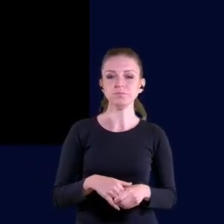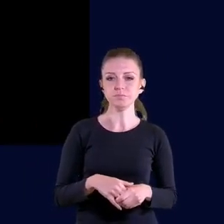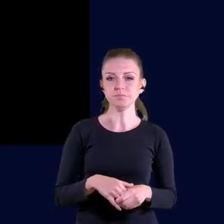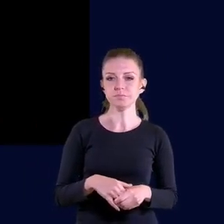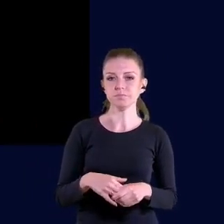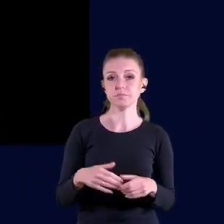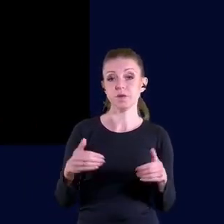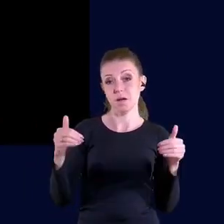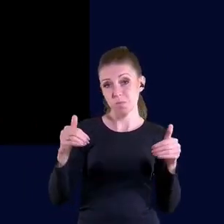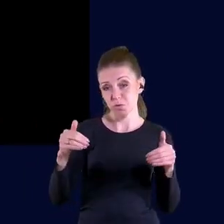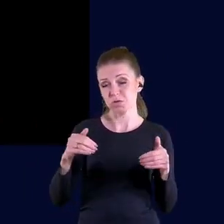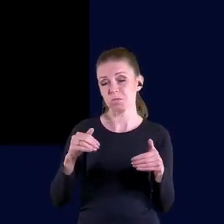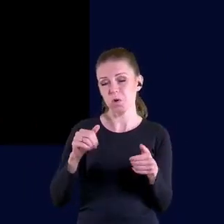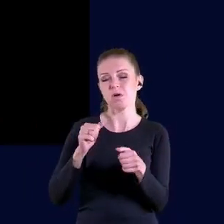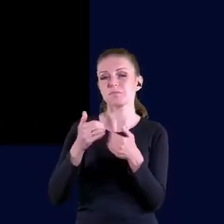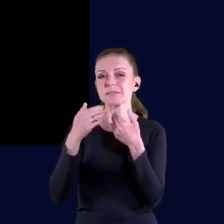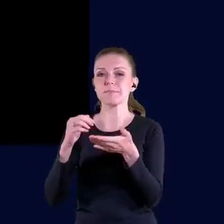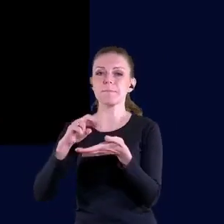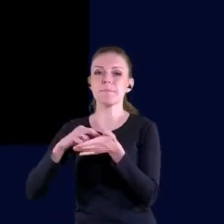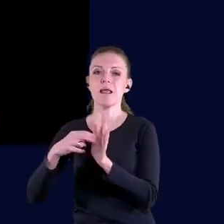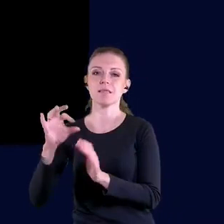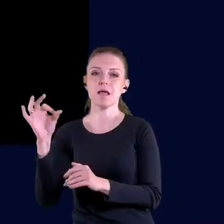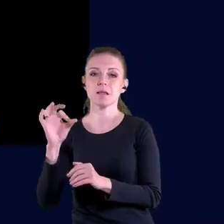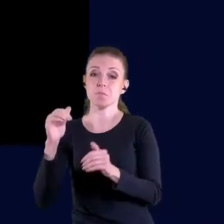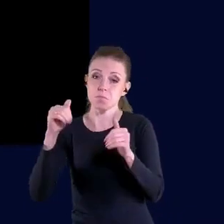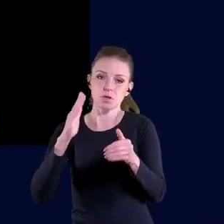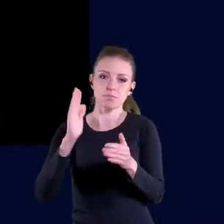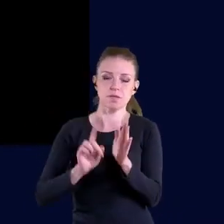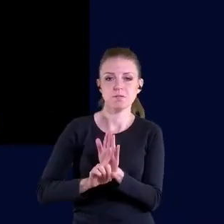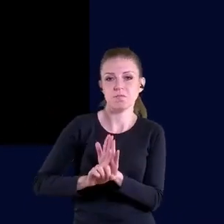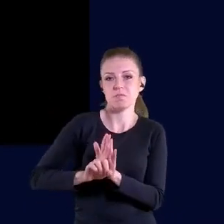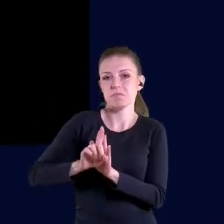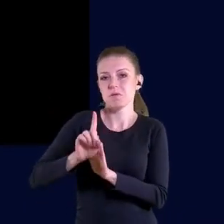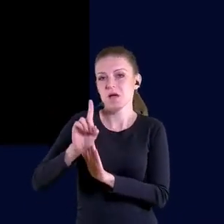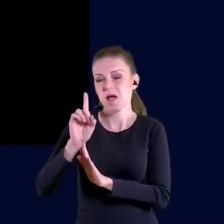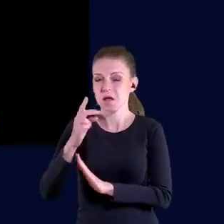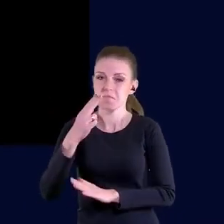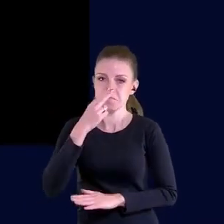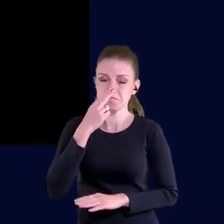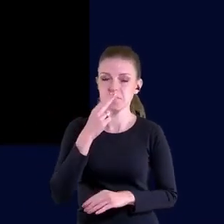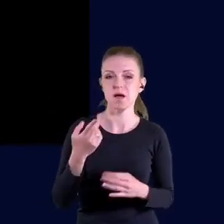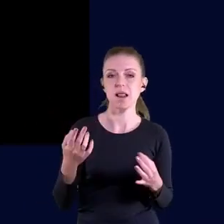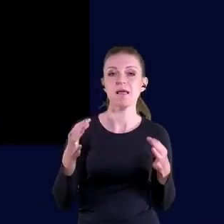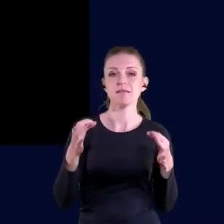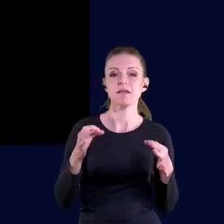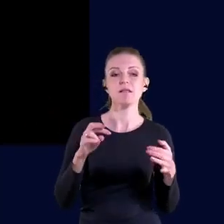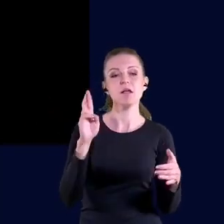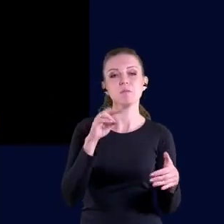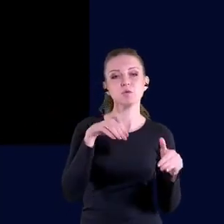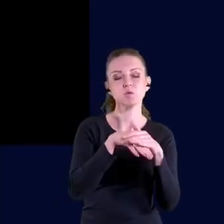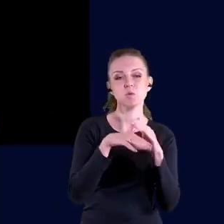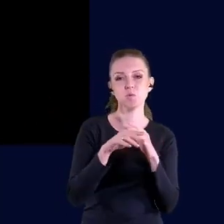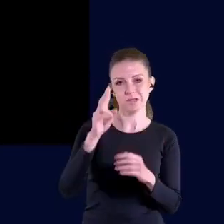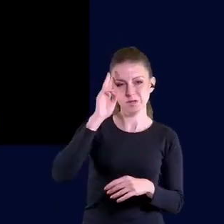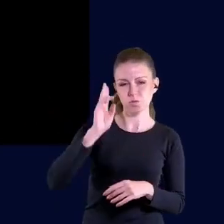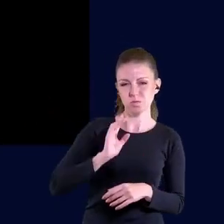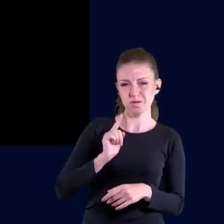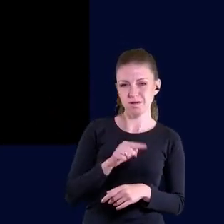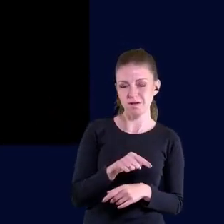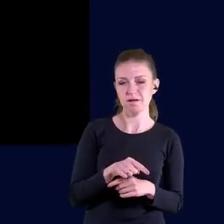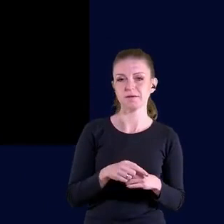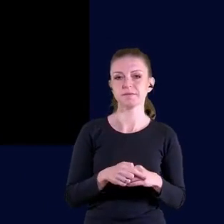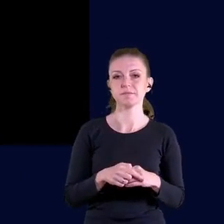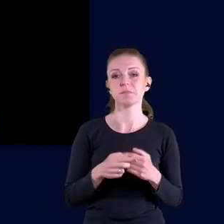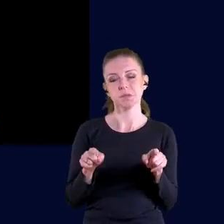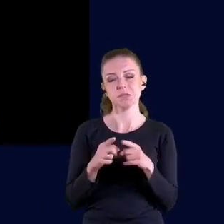będzie przybywać jednak tych artykułów repozytoriach naszych instytucjonalnych albo albo innych